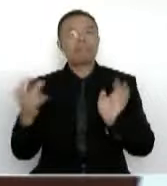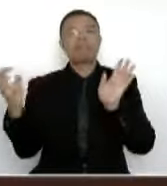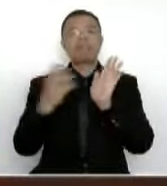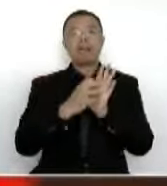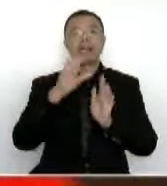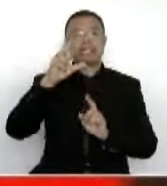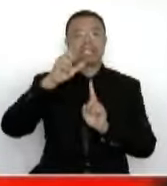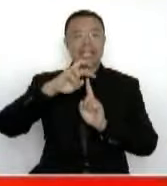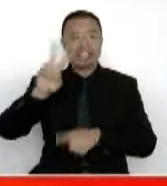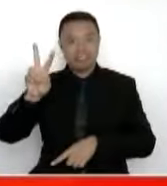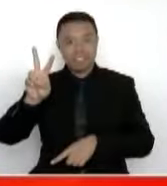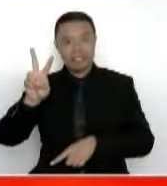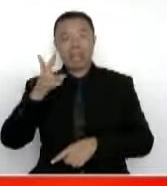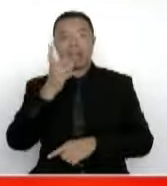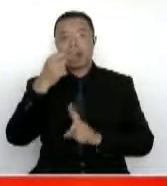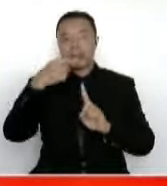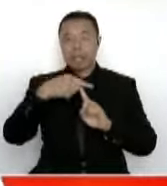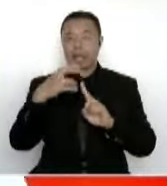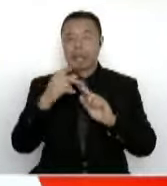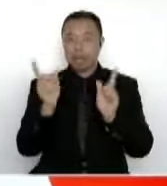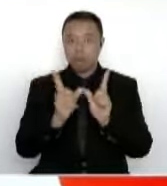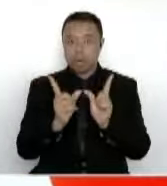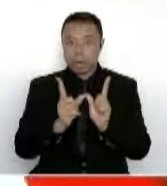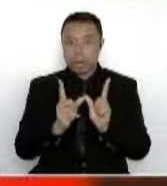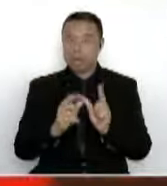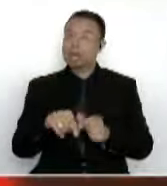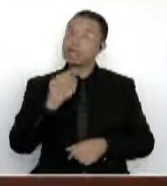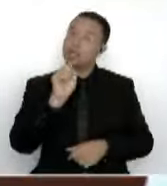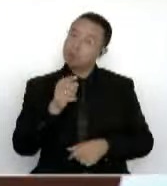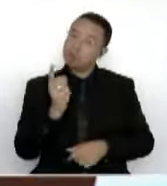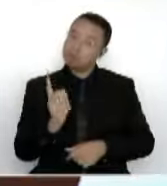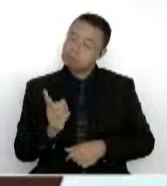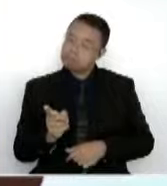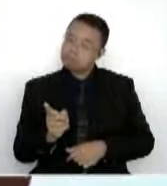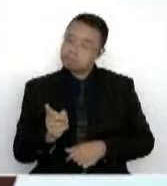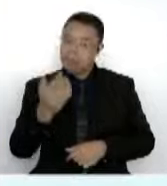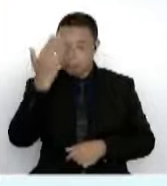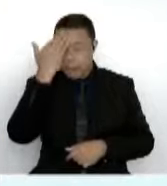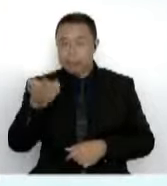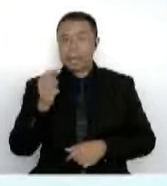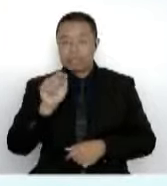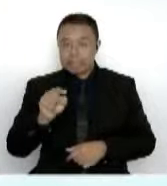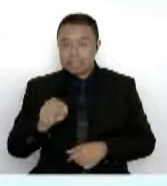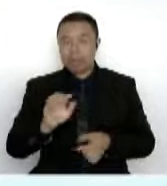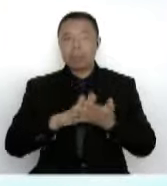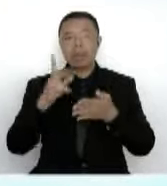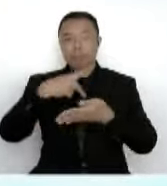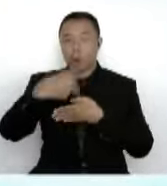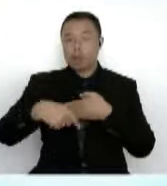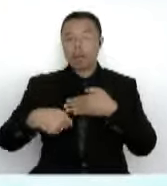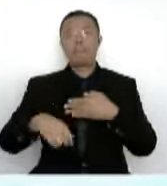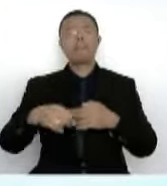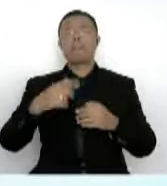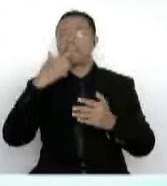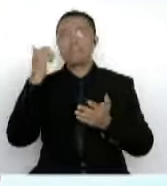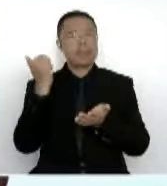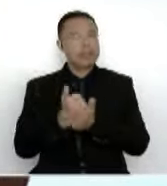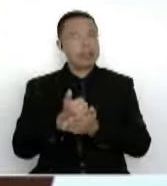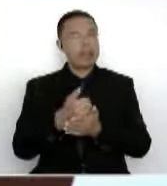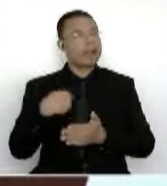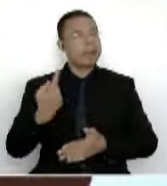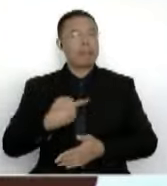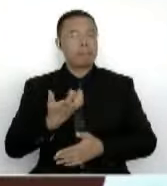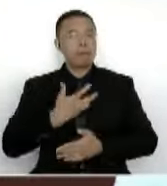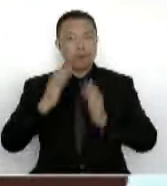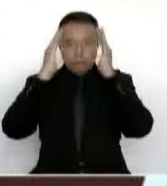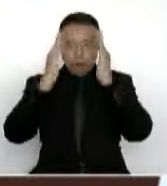CCTV pada RT dan RW dan untuk itu kenapa ini menjadi program kami kami serius untuk menangani ini